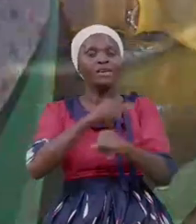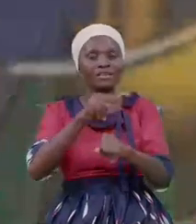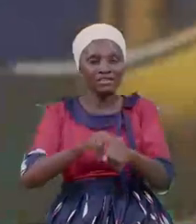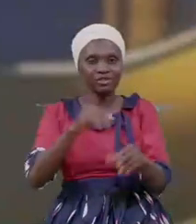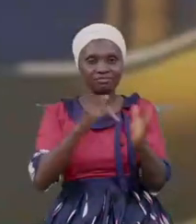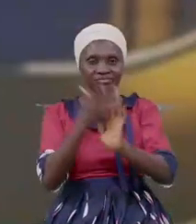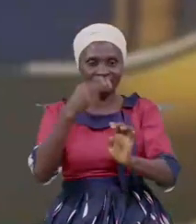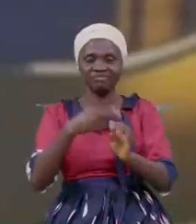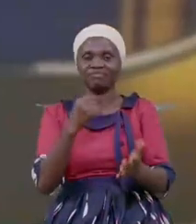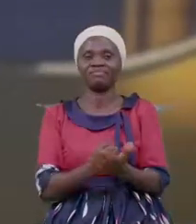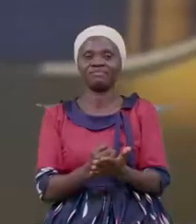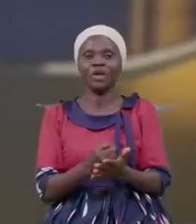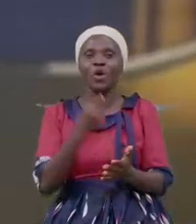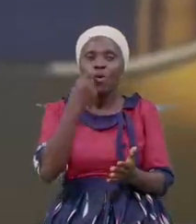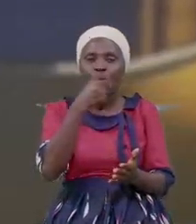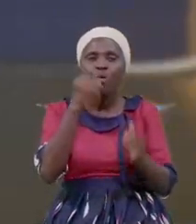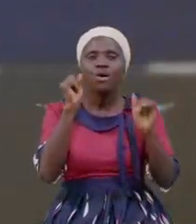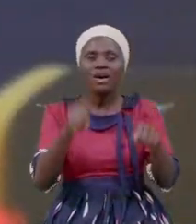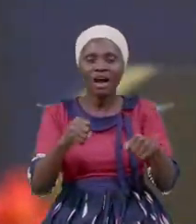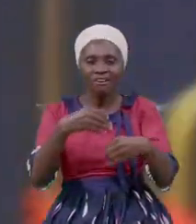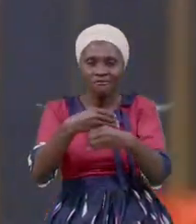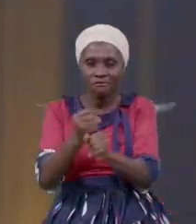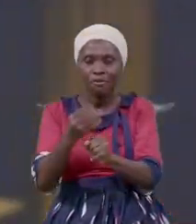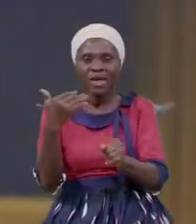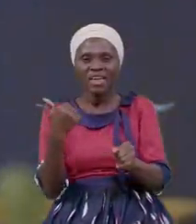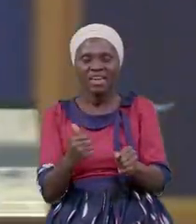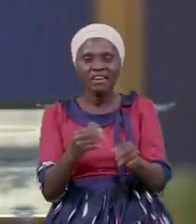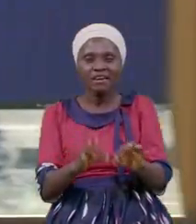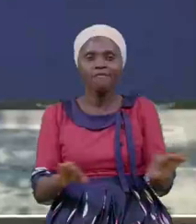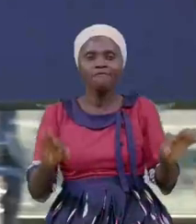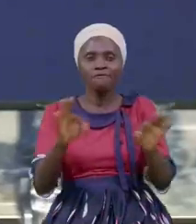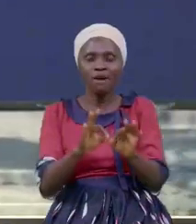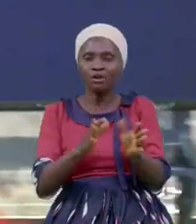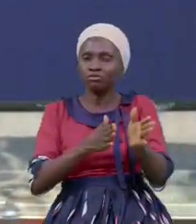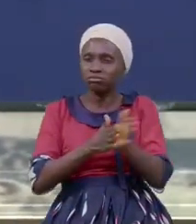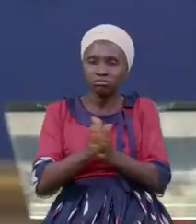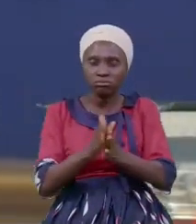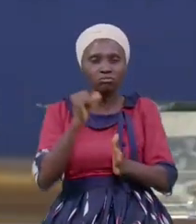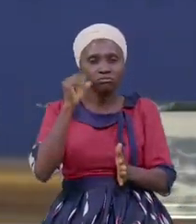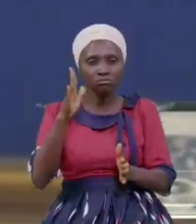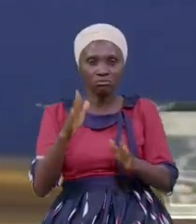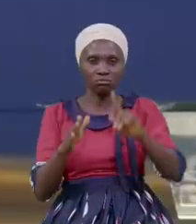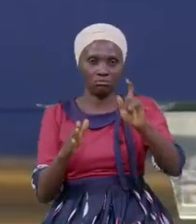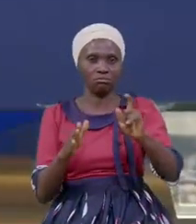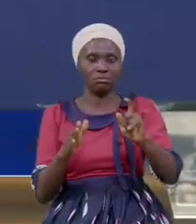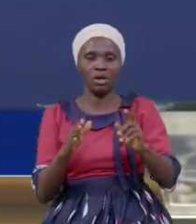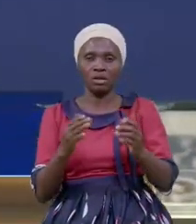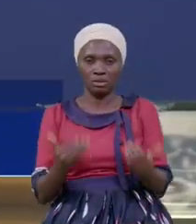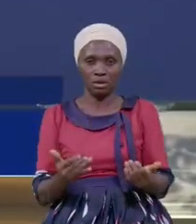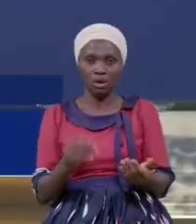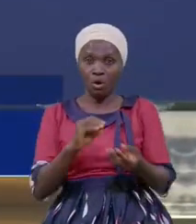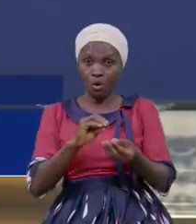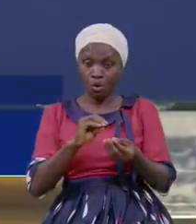peut former une femme motivée par des valeur voyons la la question numéro 1 qui